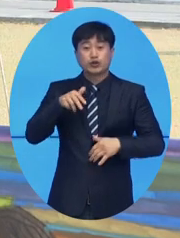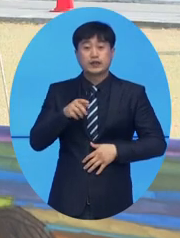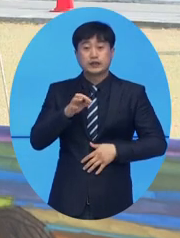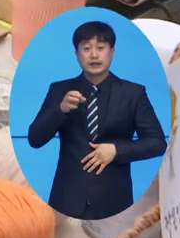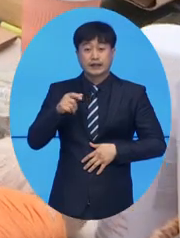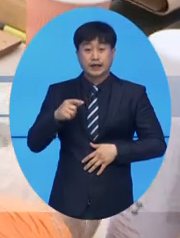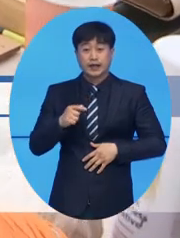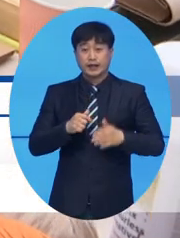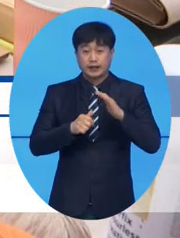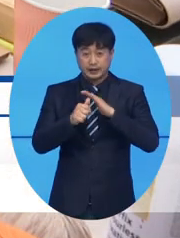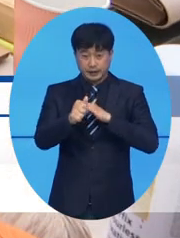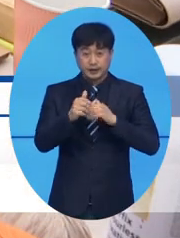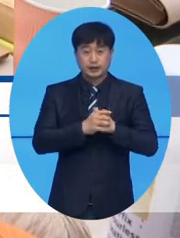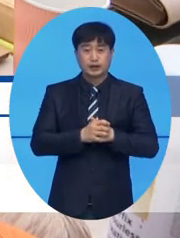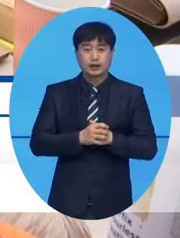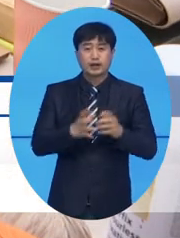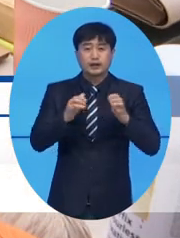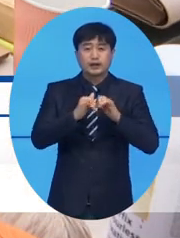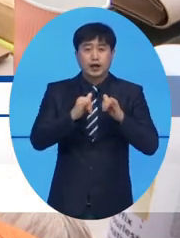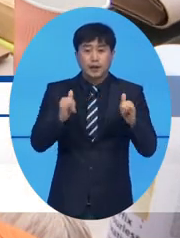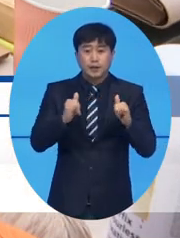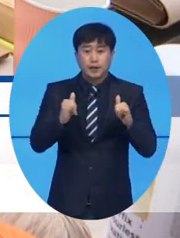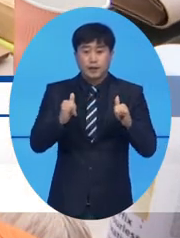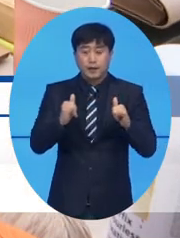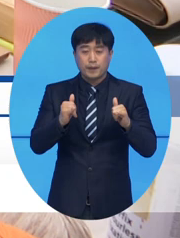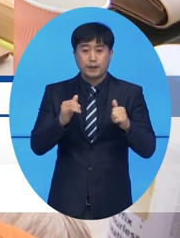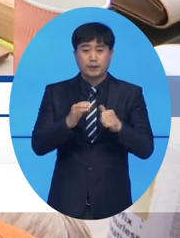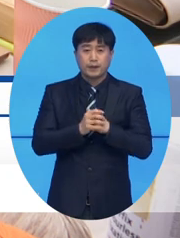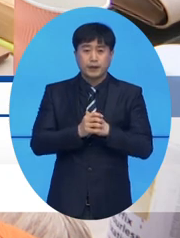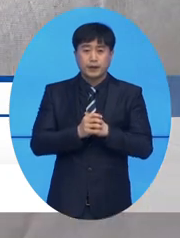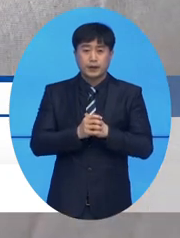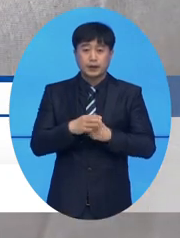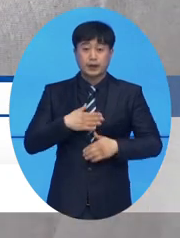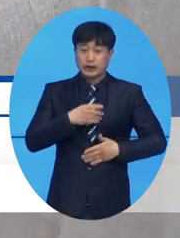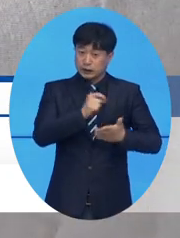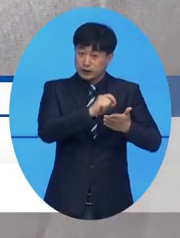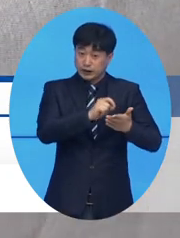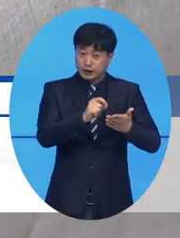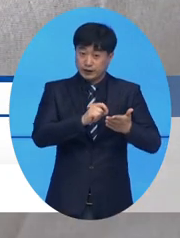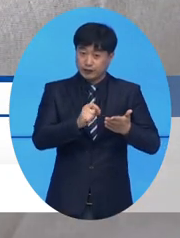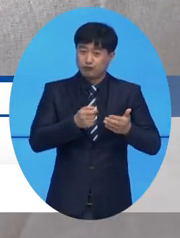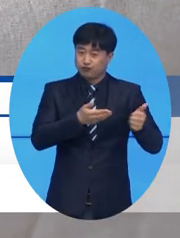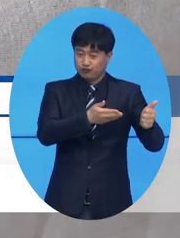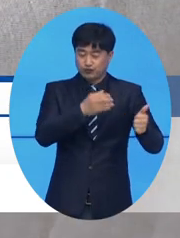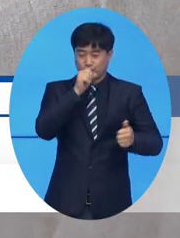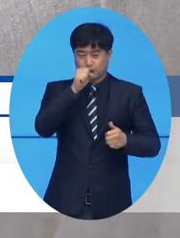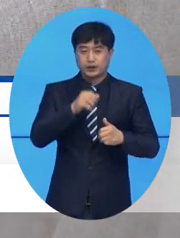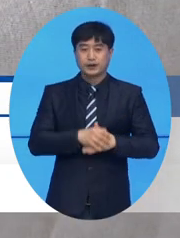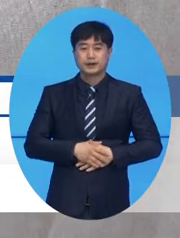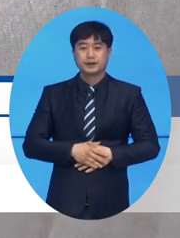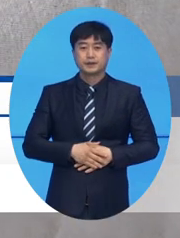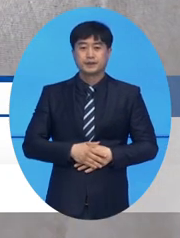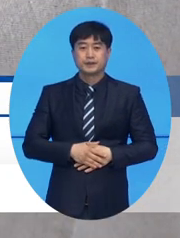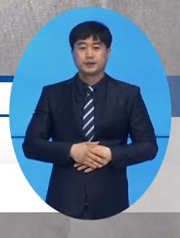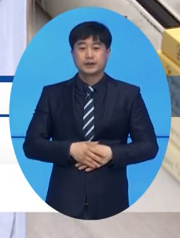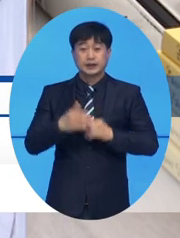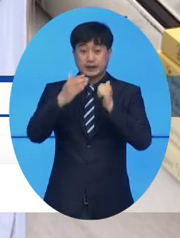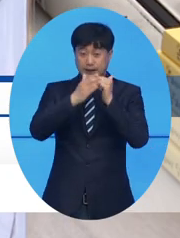끌었습니다. 사람들 없어 사인을 해드리는가